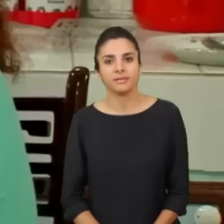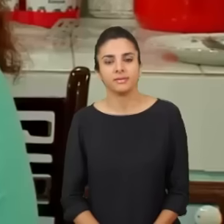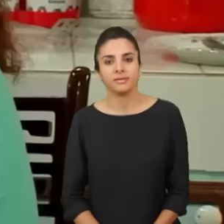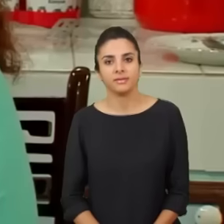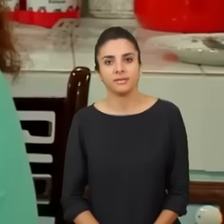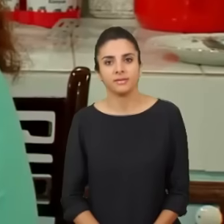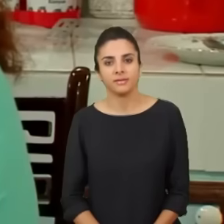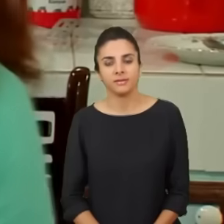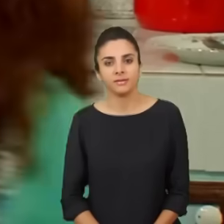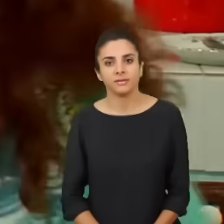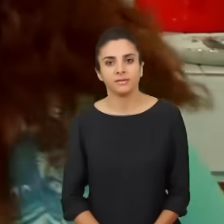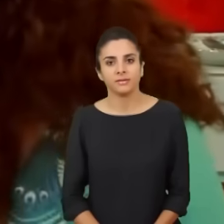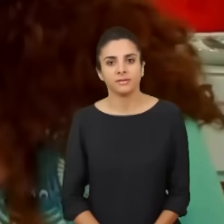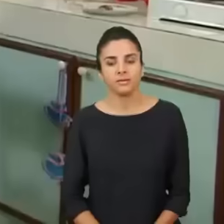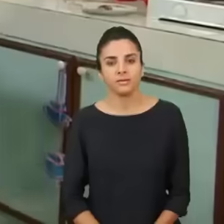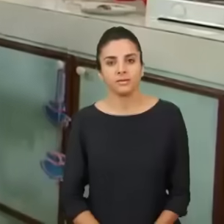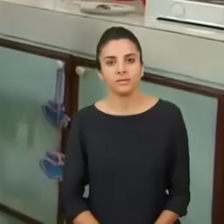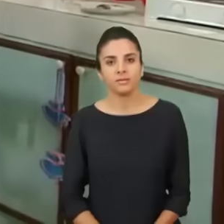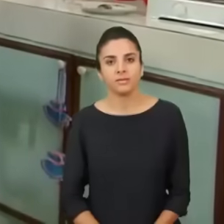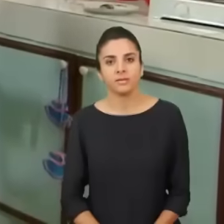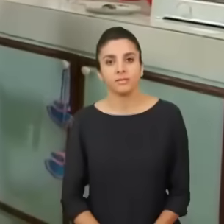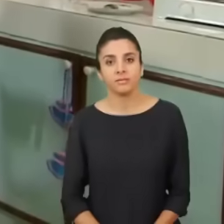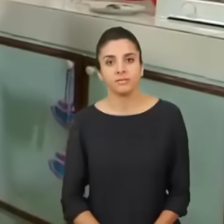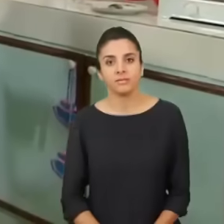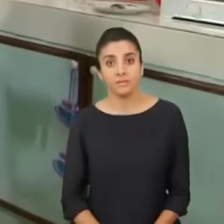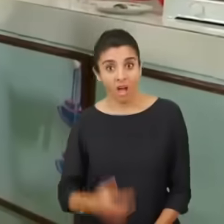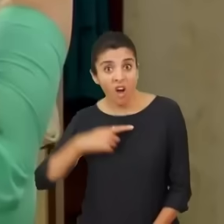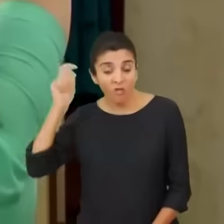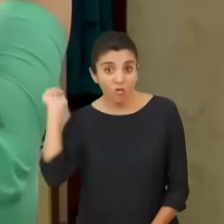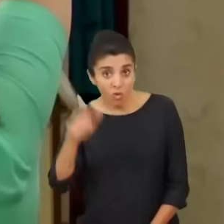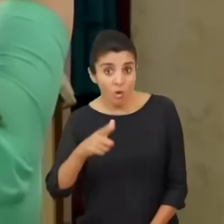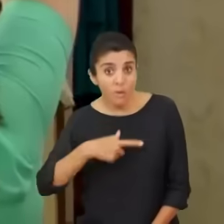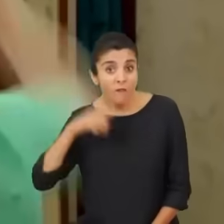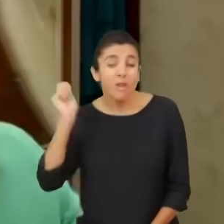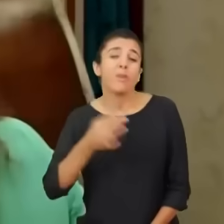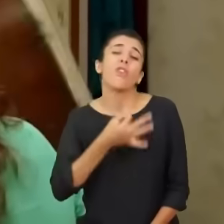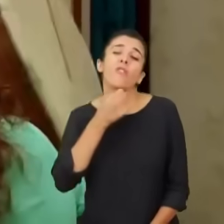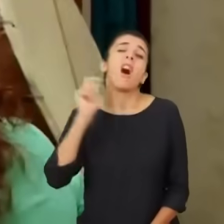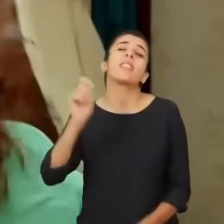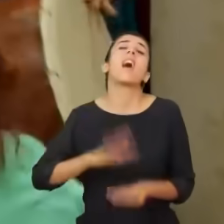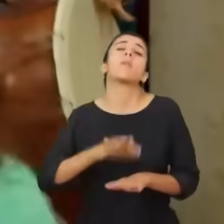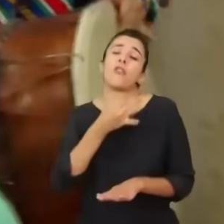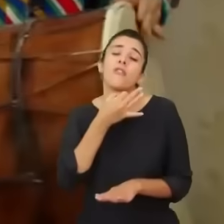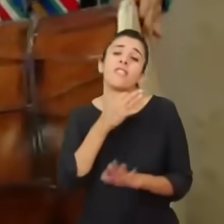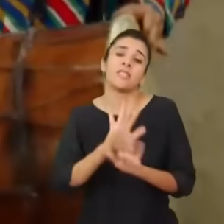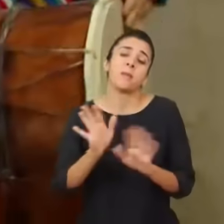Vay be. Selahattin komiserim olacaktı ki vallahi. Selahattin evim. Atıyorum. Yapma vallahi atma. Atma. Davulu